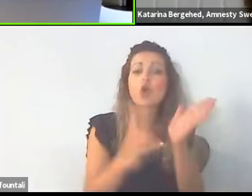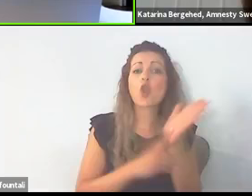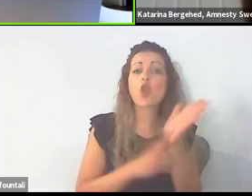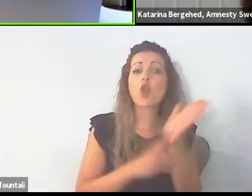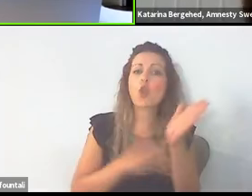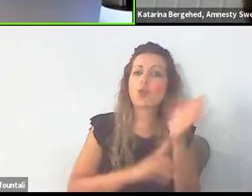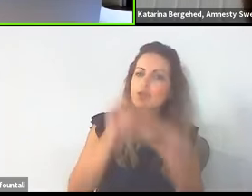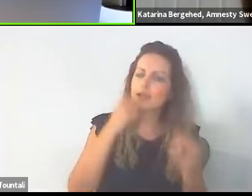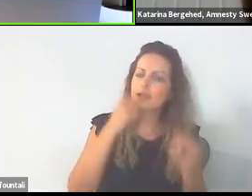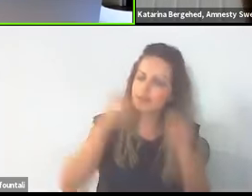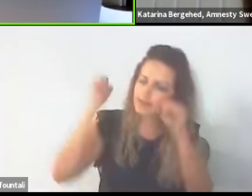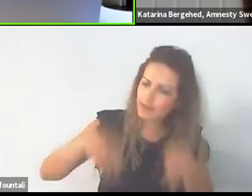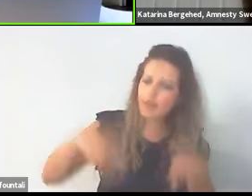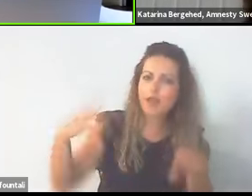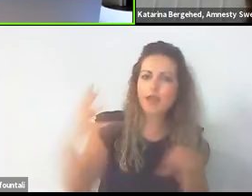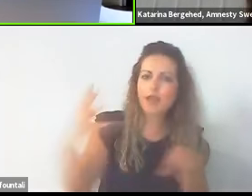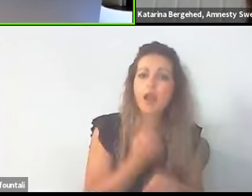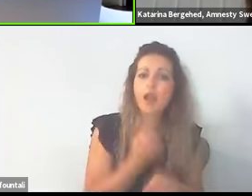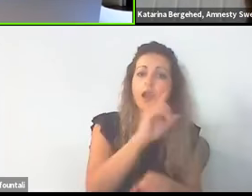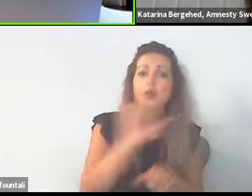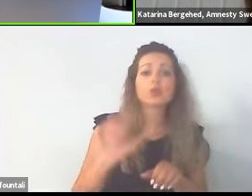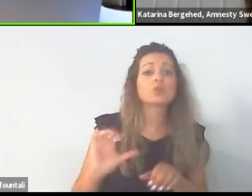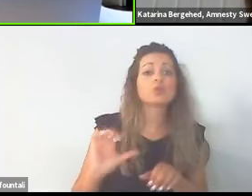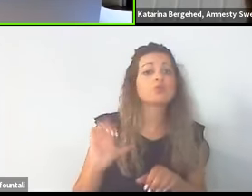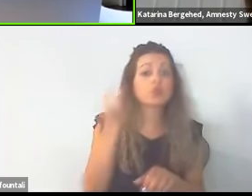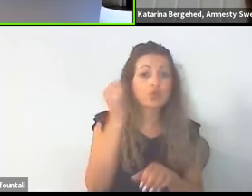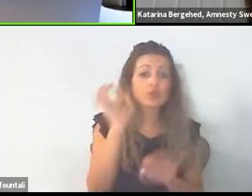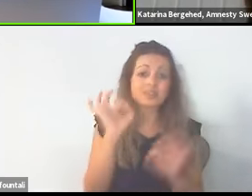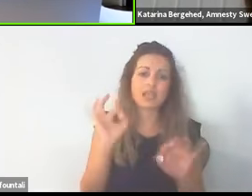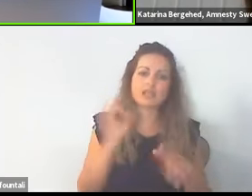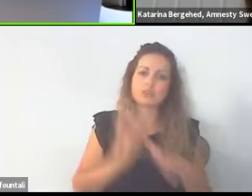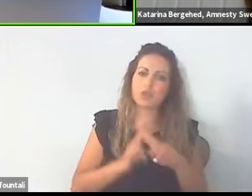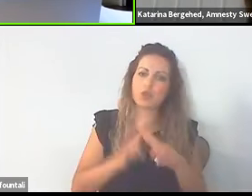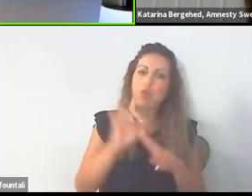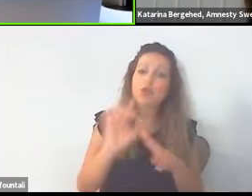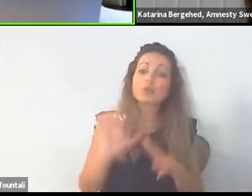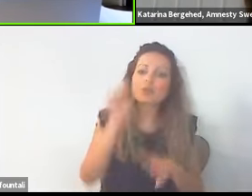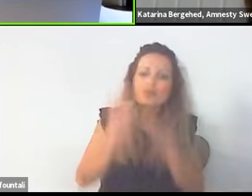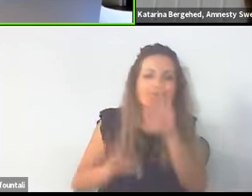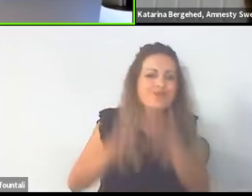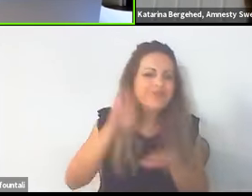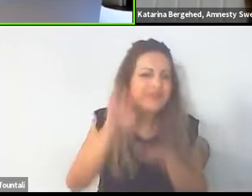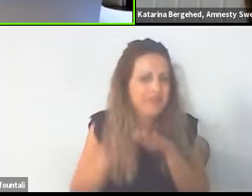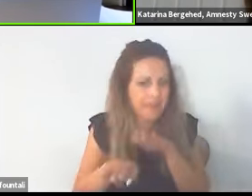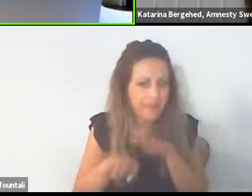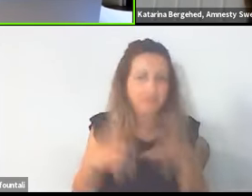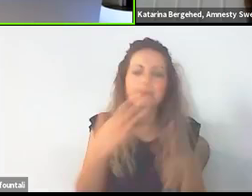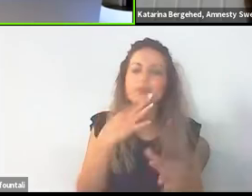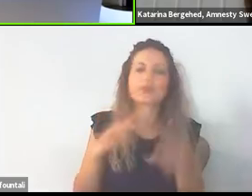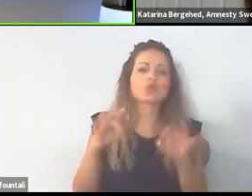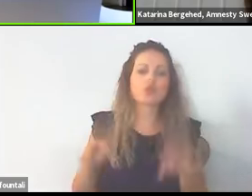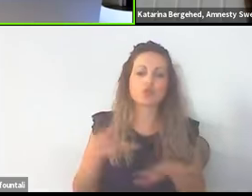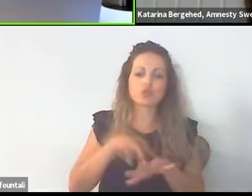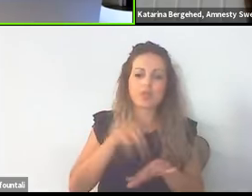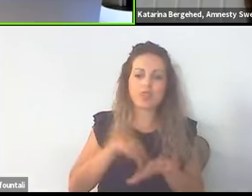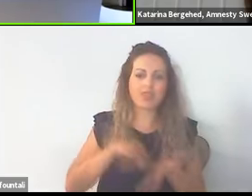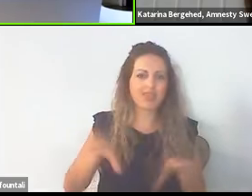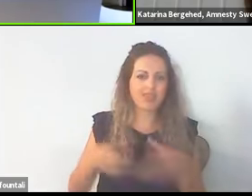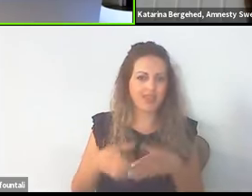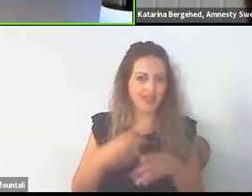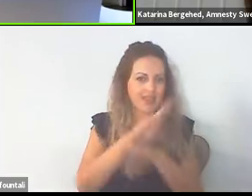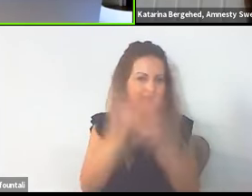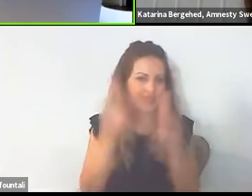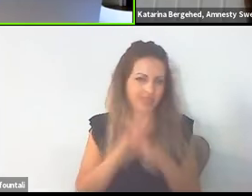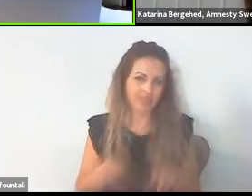ένα εξαιρετικά κρίσιμο βήμα. Γι' αυτό ακριβώς η Διεθνής Αμνηστία Σουηδίας συμμετέχει